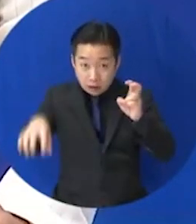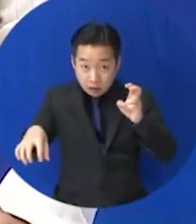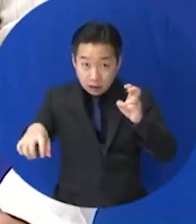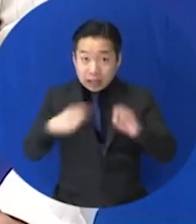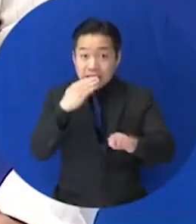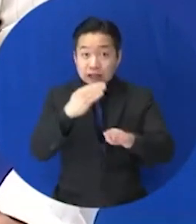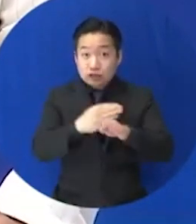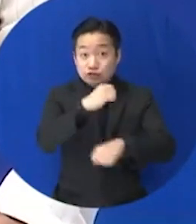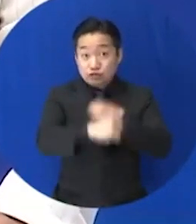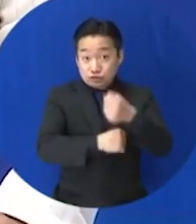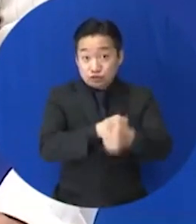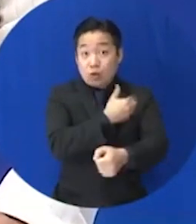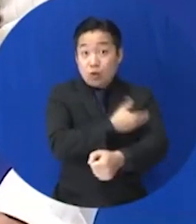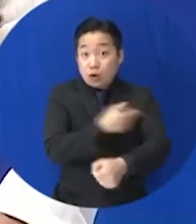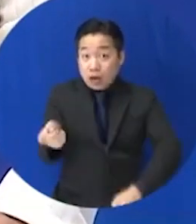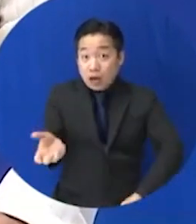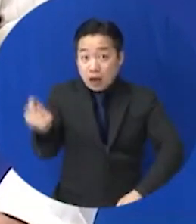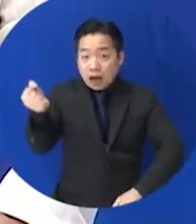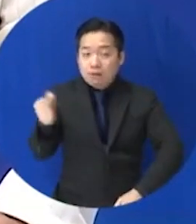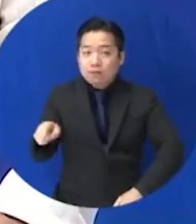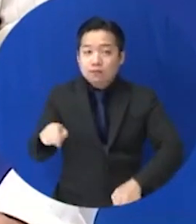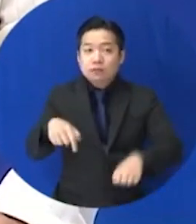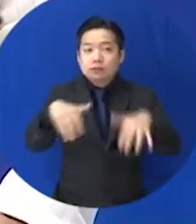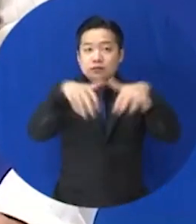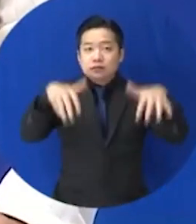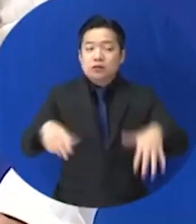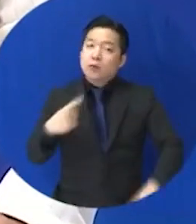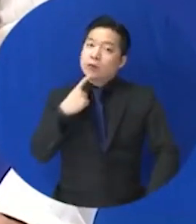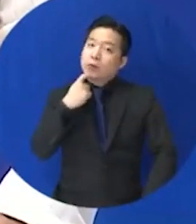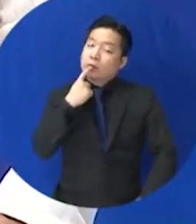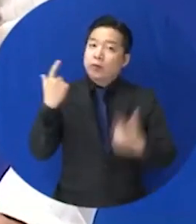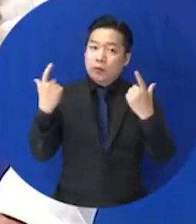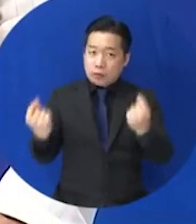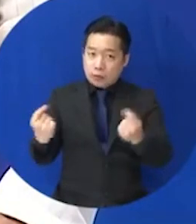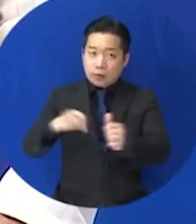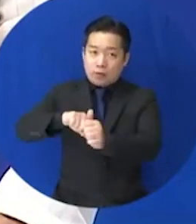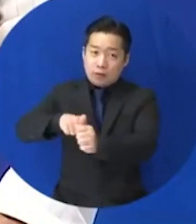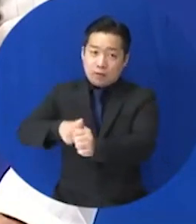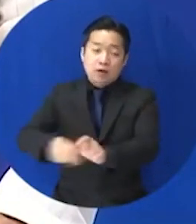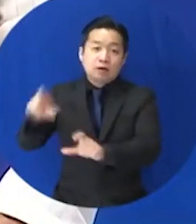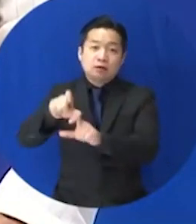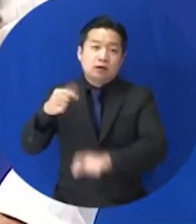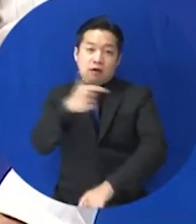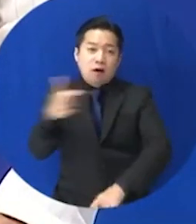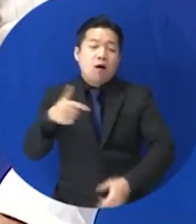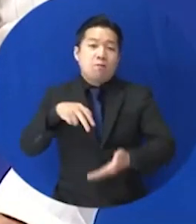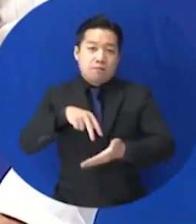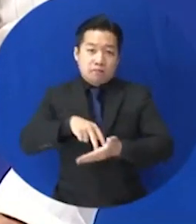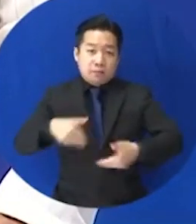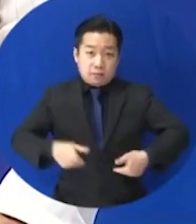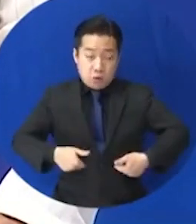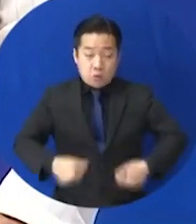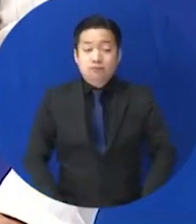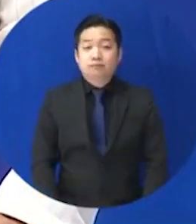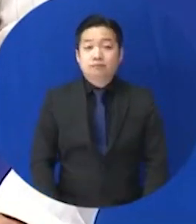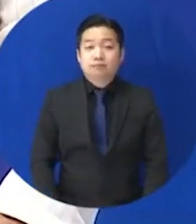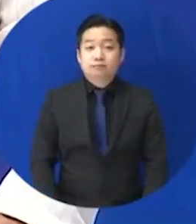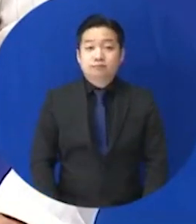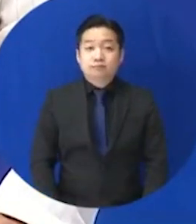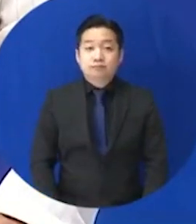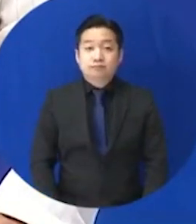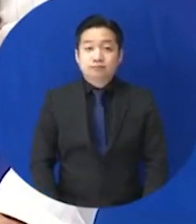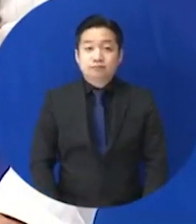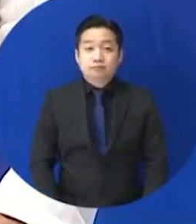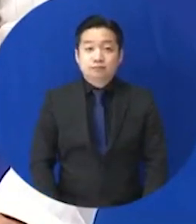주어진 특권을 악용해서 민주주의 체제를 위협하기 때문에 강력한 징벌제재가 필요하다는 것은 명확한 입장이고요. 다만 그때